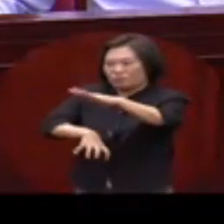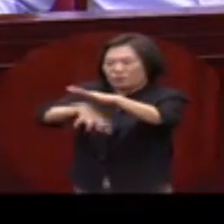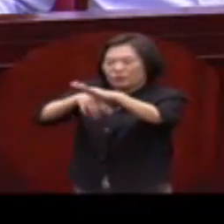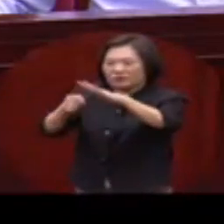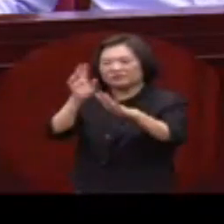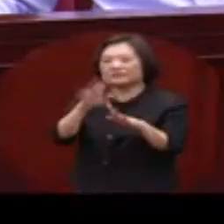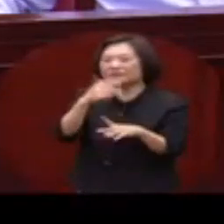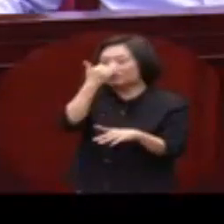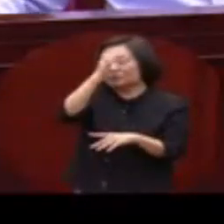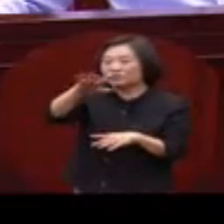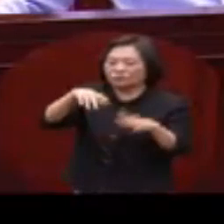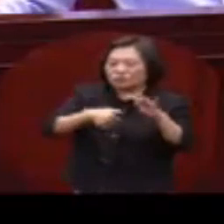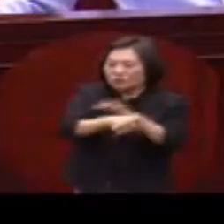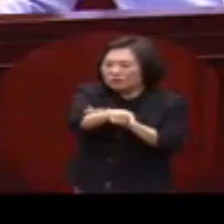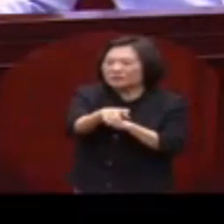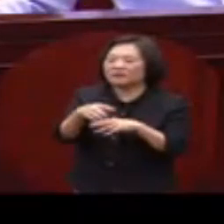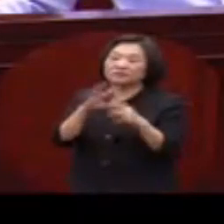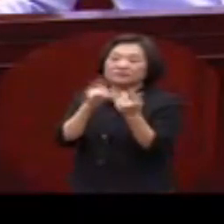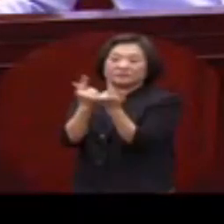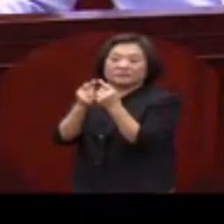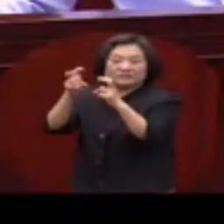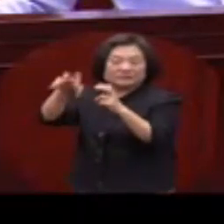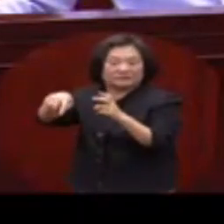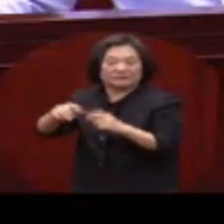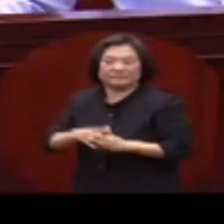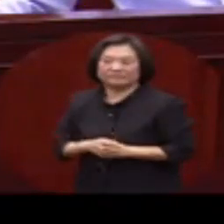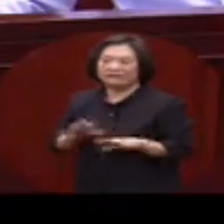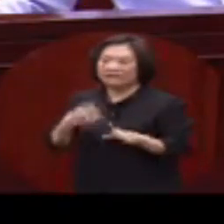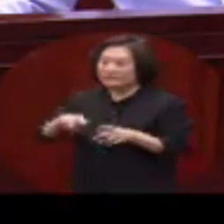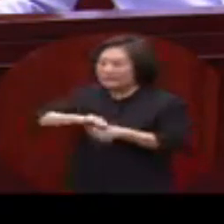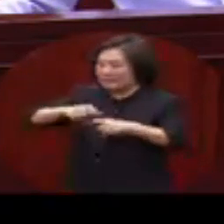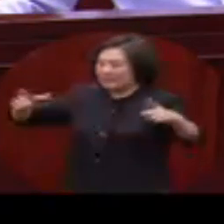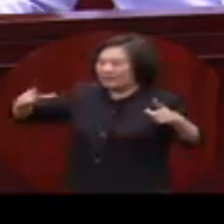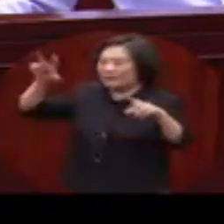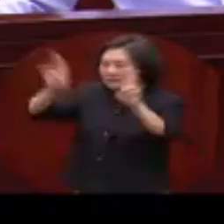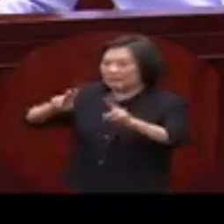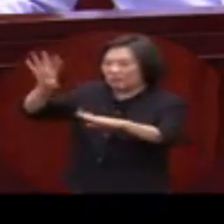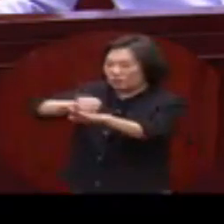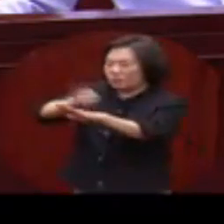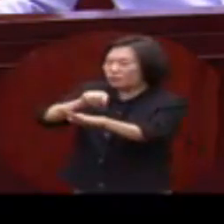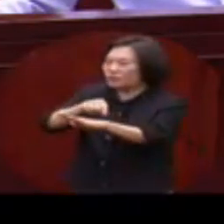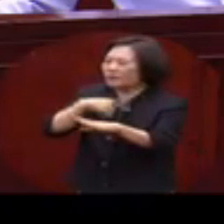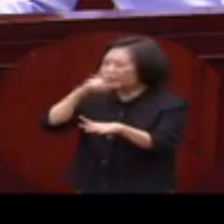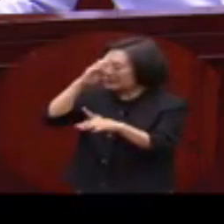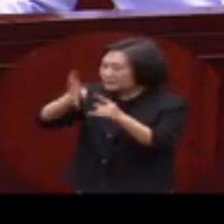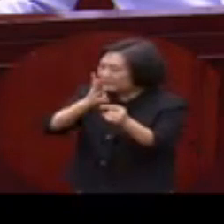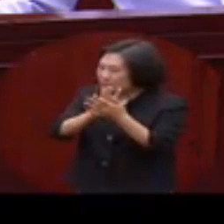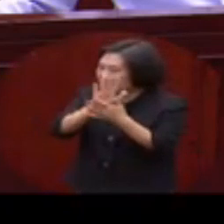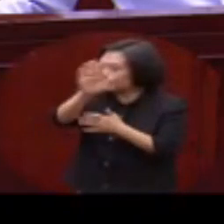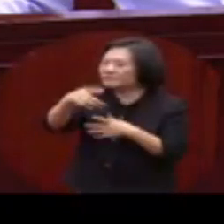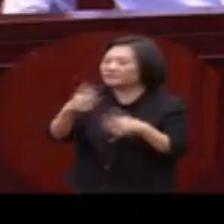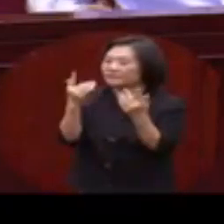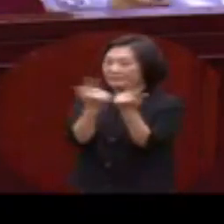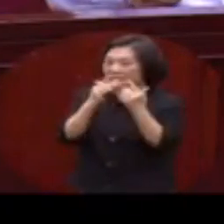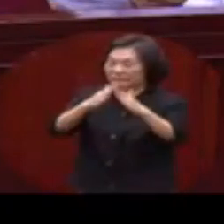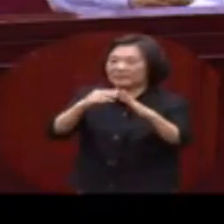了。我们大概目标今年还要增加500万兆瓦哈，那希望说在4年整个台北市的光电